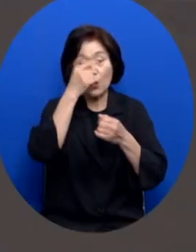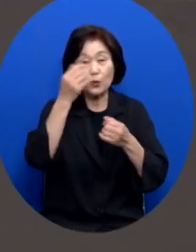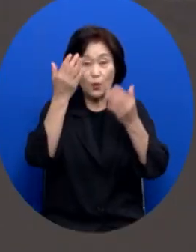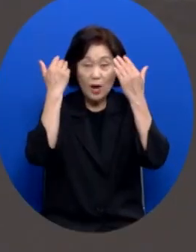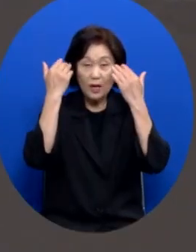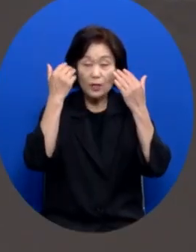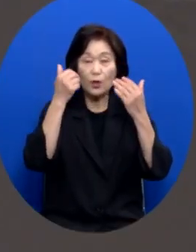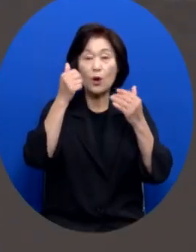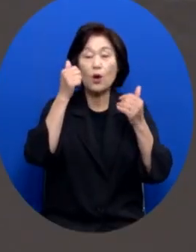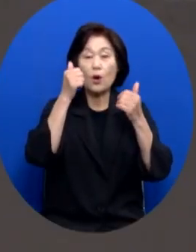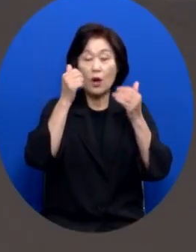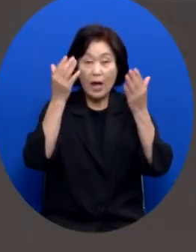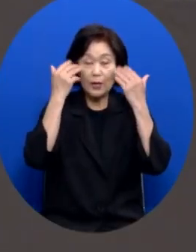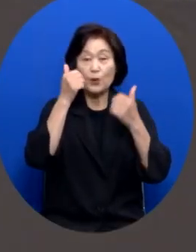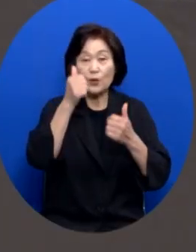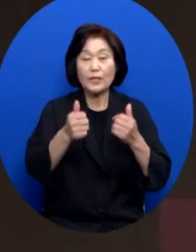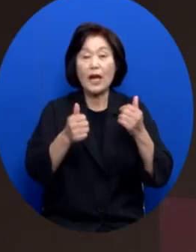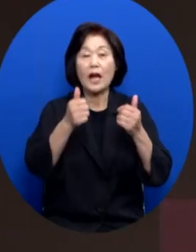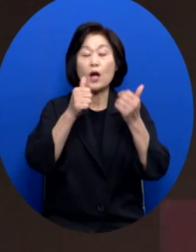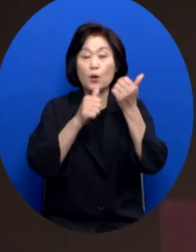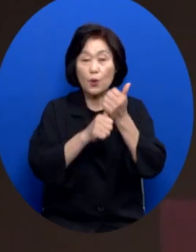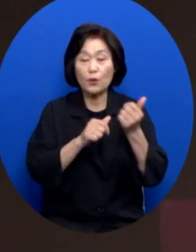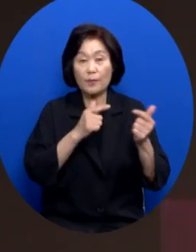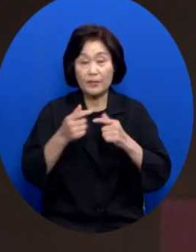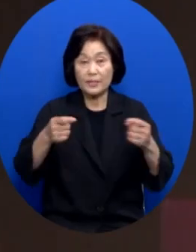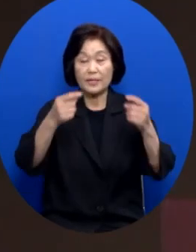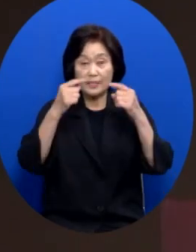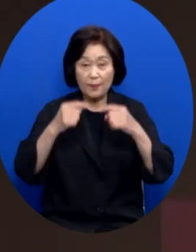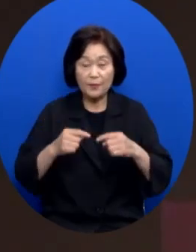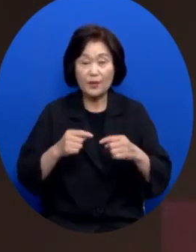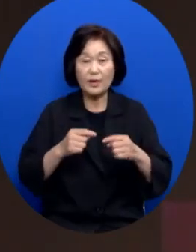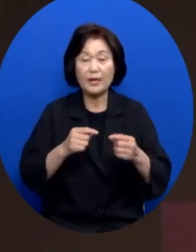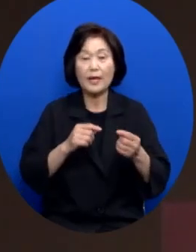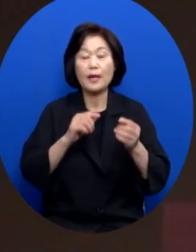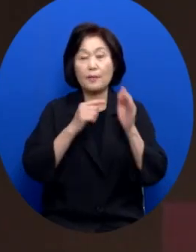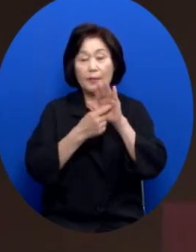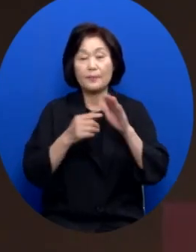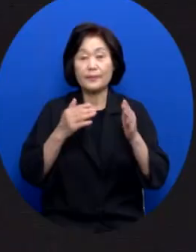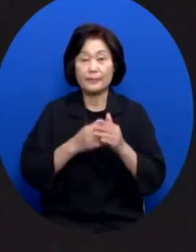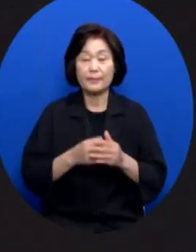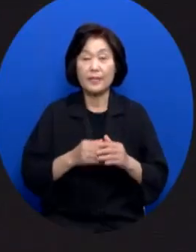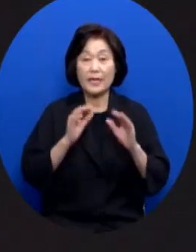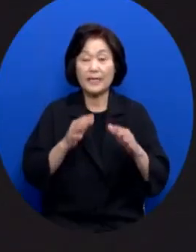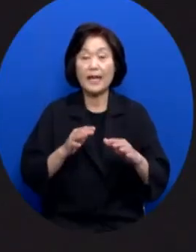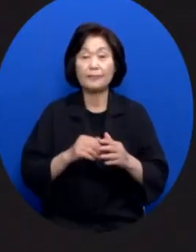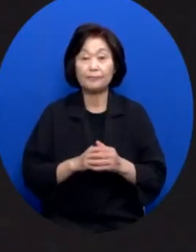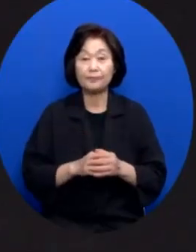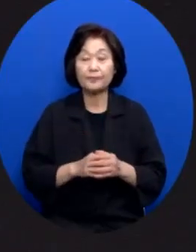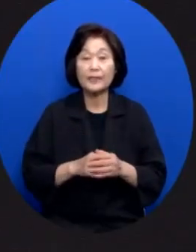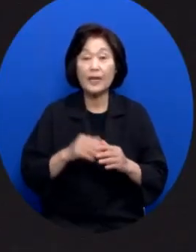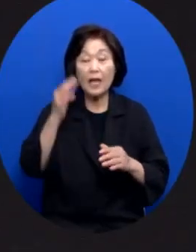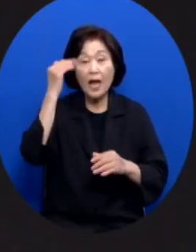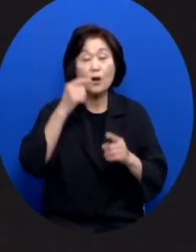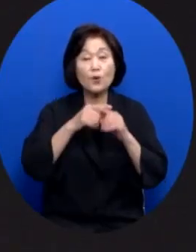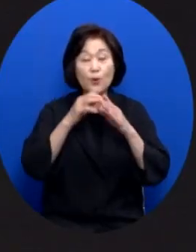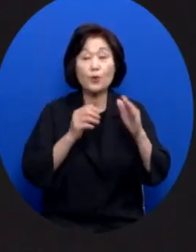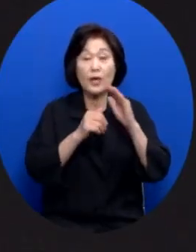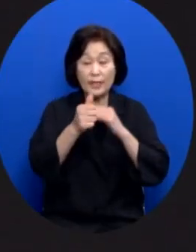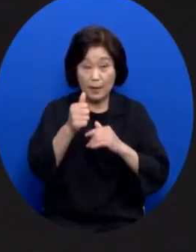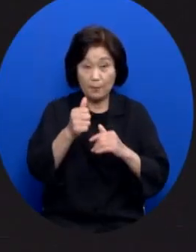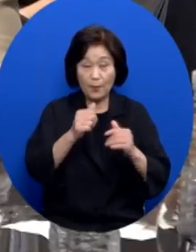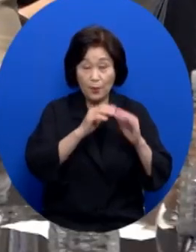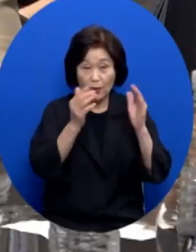교장과 교감들이 참석해 고교 학점제 준비 사례를 발표했습니다. 이날 현장에는 한국교회